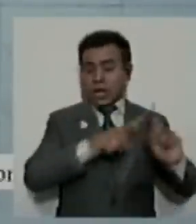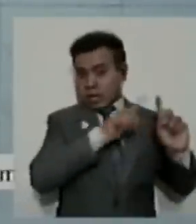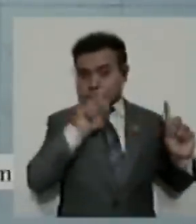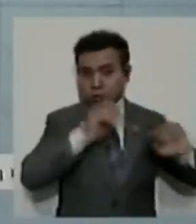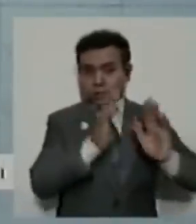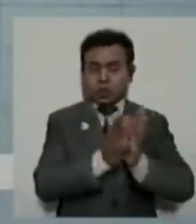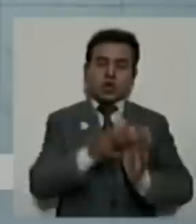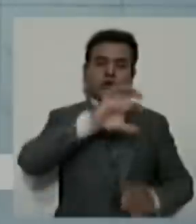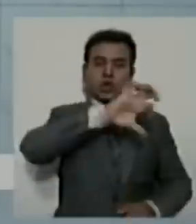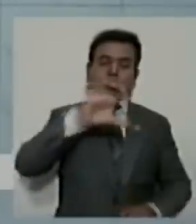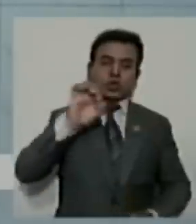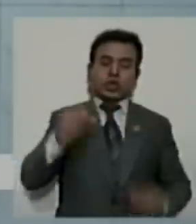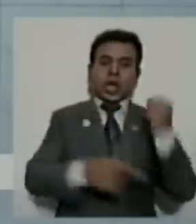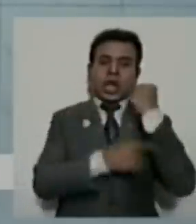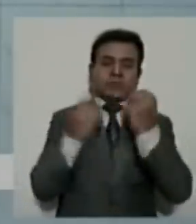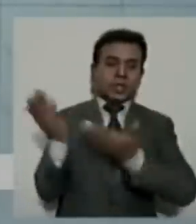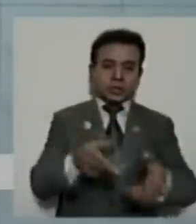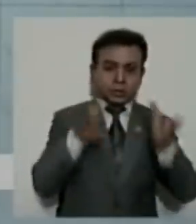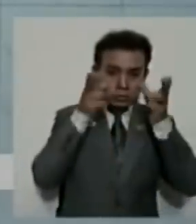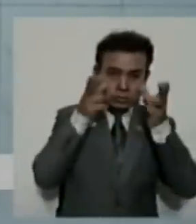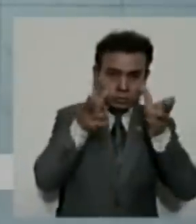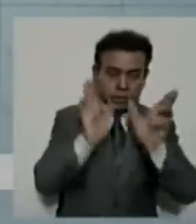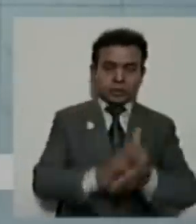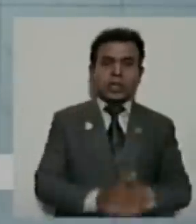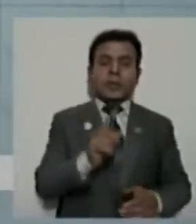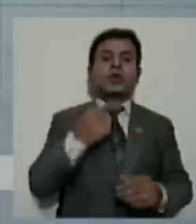594 জন আইসোলেশন থেকে মুক্ত হয়েছেন।